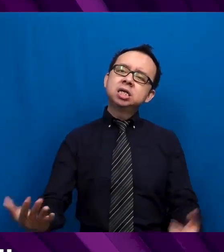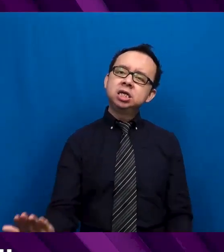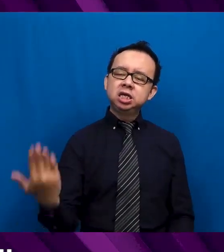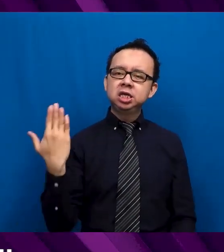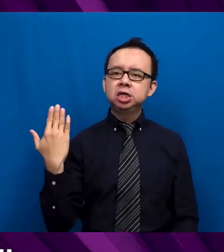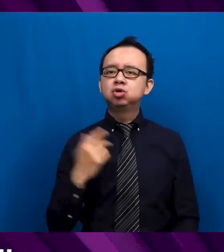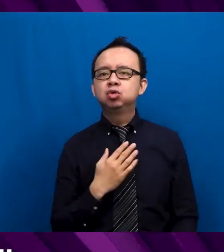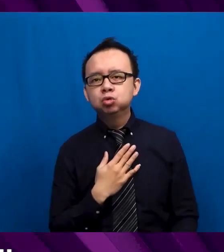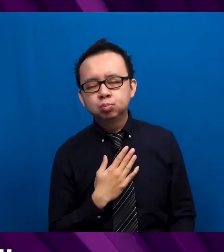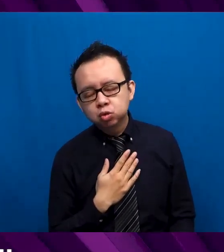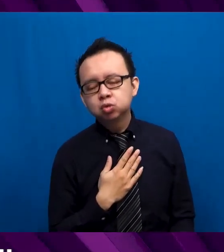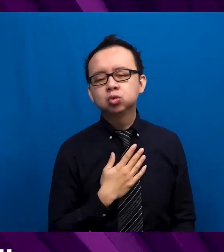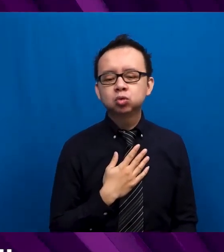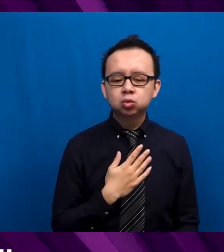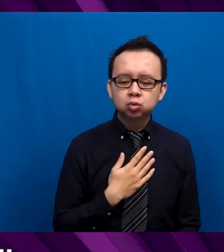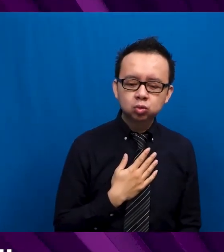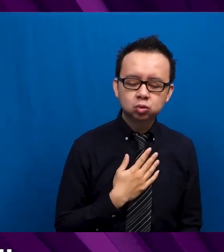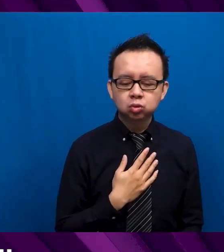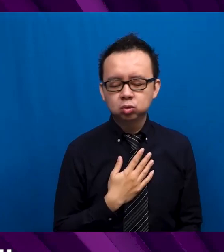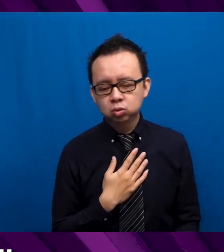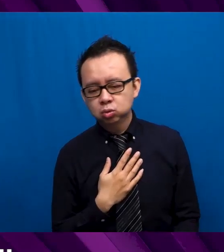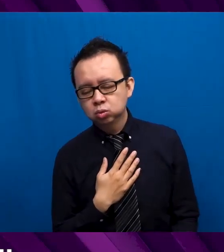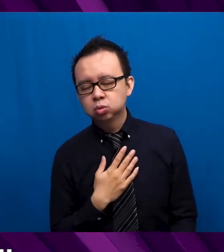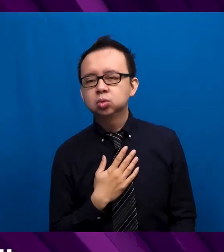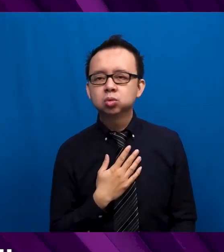serahkan hidupku.